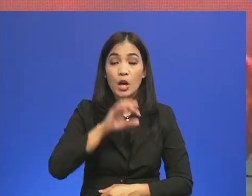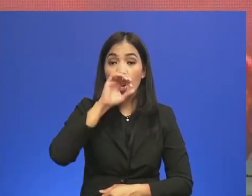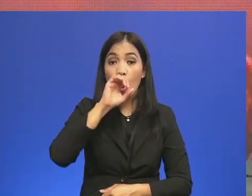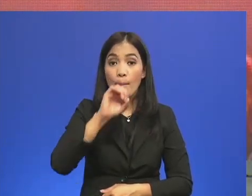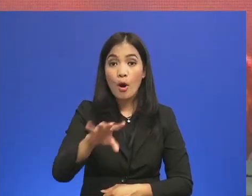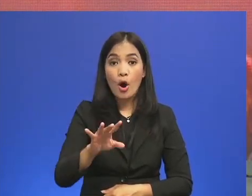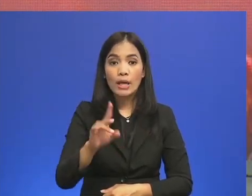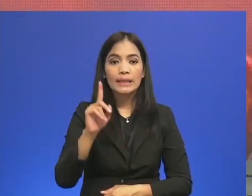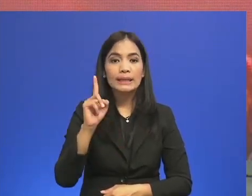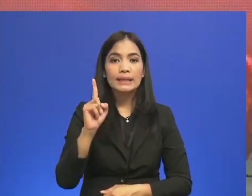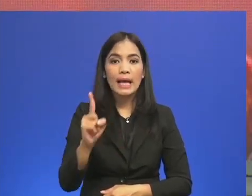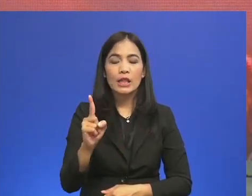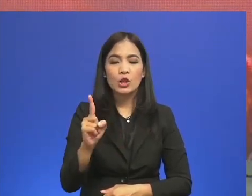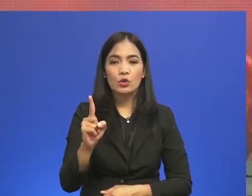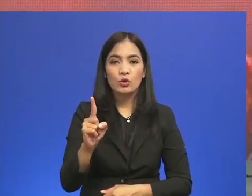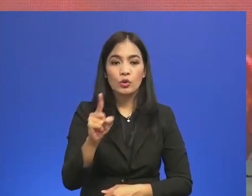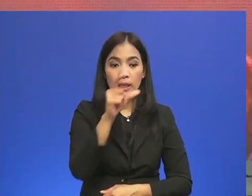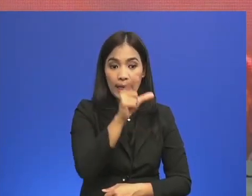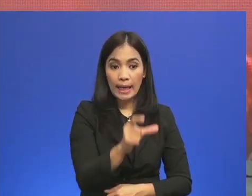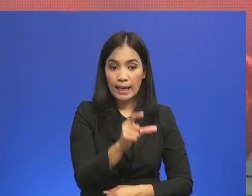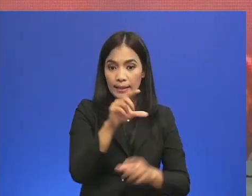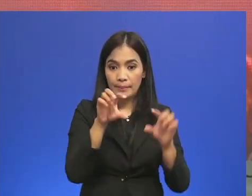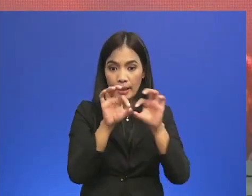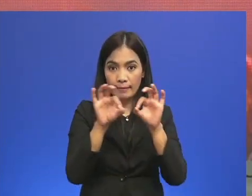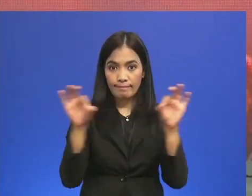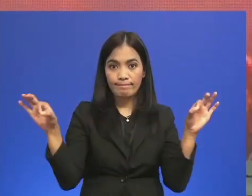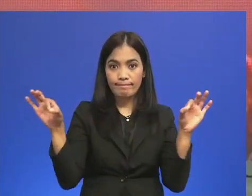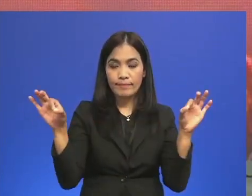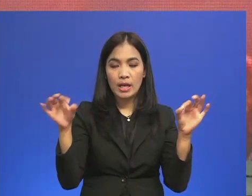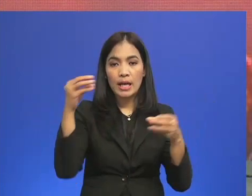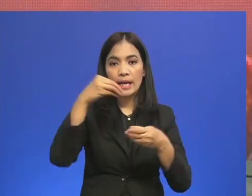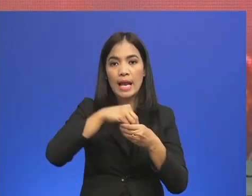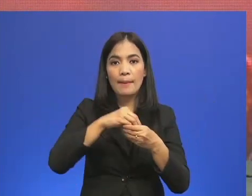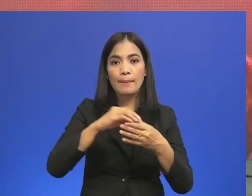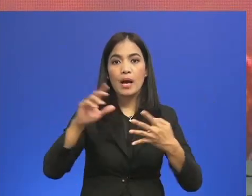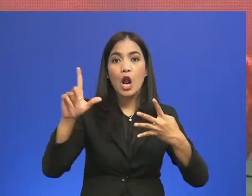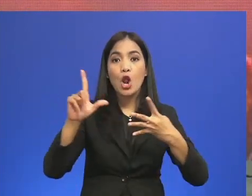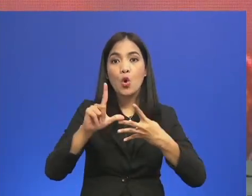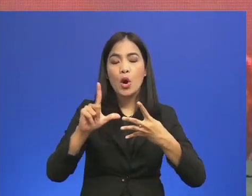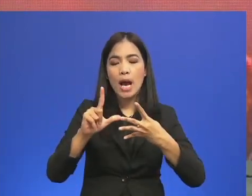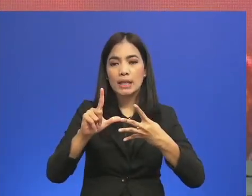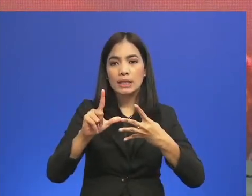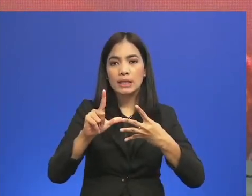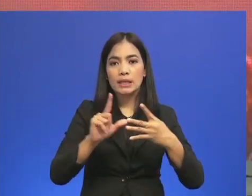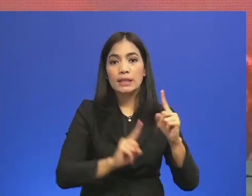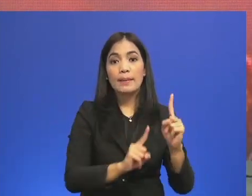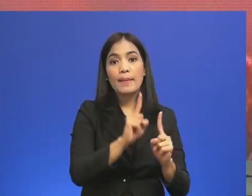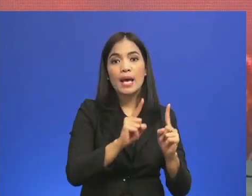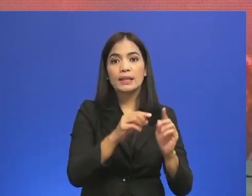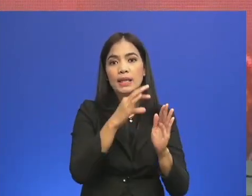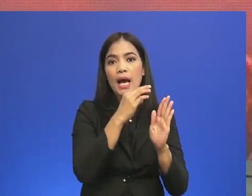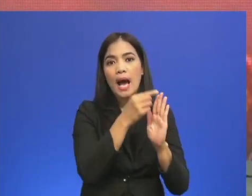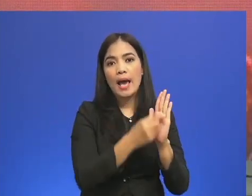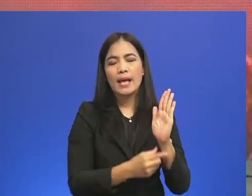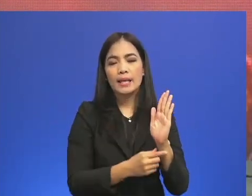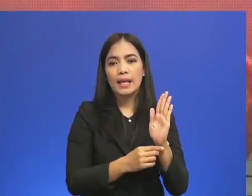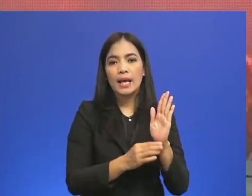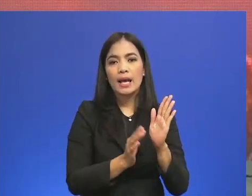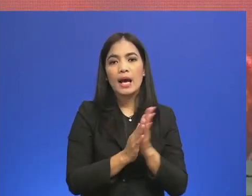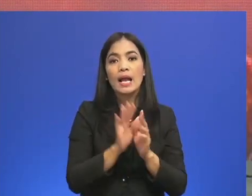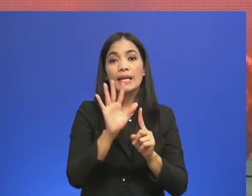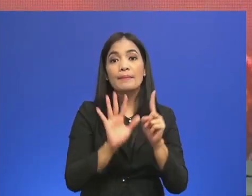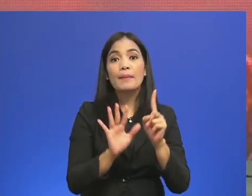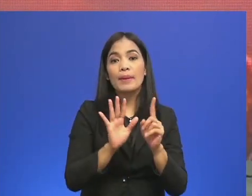menyatakan satu pernyataan di Lukas 12 ayat 15. Sebab